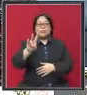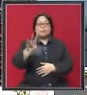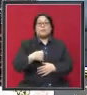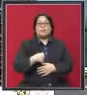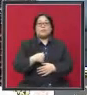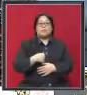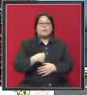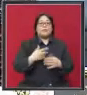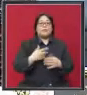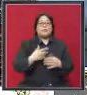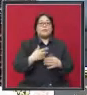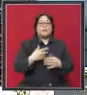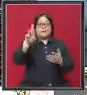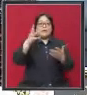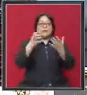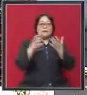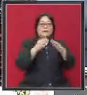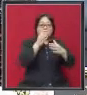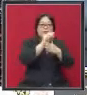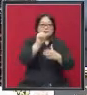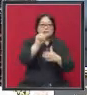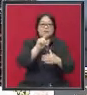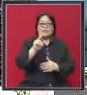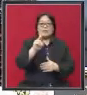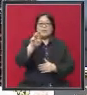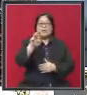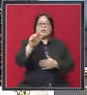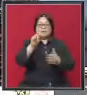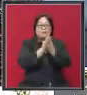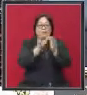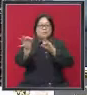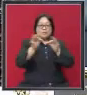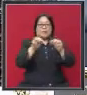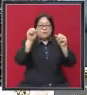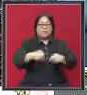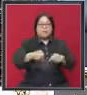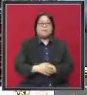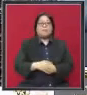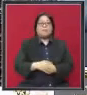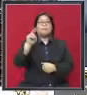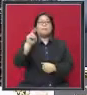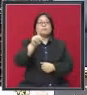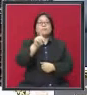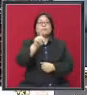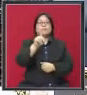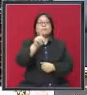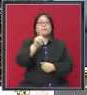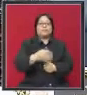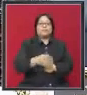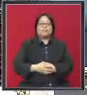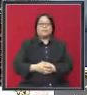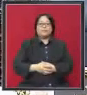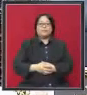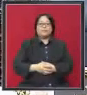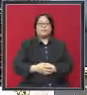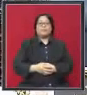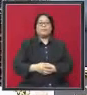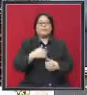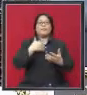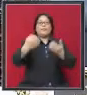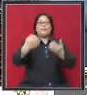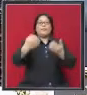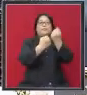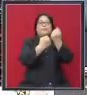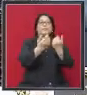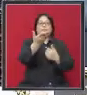boleh. Kanga nak menjelaskan. Kanga. Minta penjelasan. Boleh ya? Kanga. Yang Berhormat Kanga. Kanga nak sokong tu.